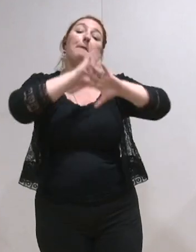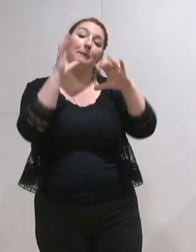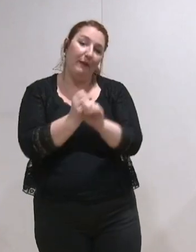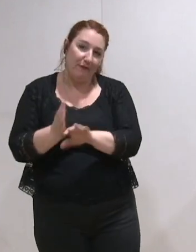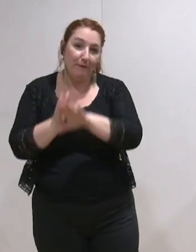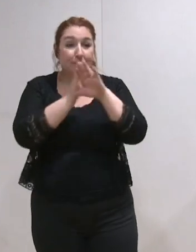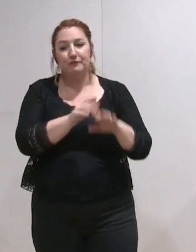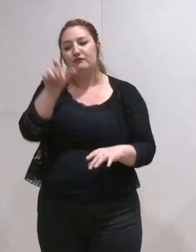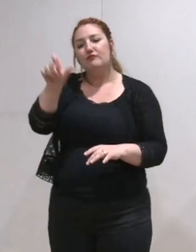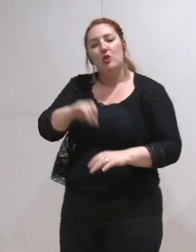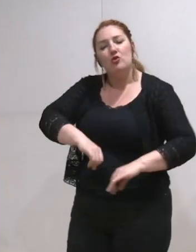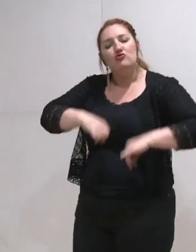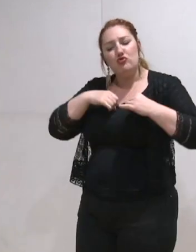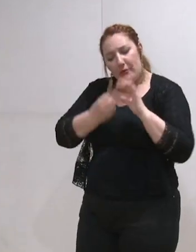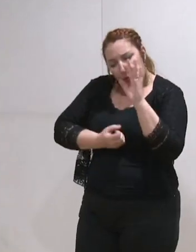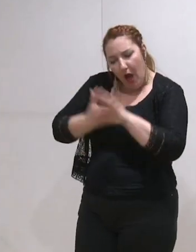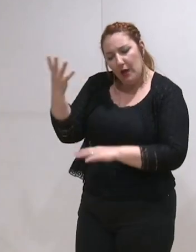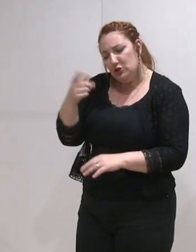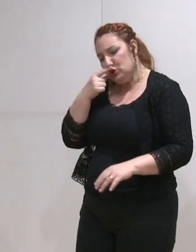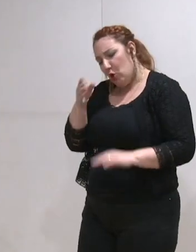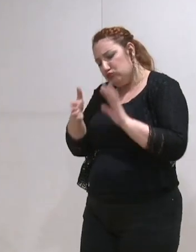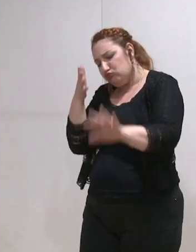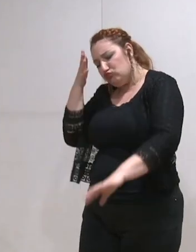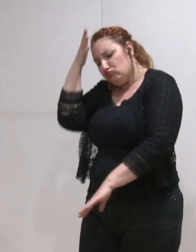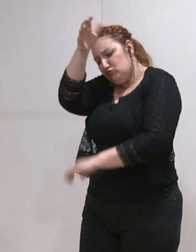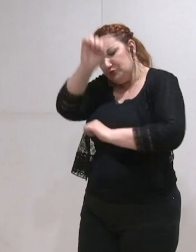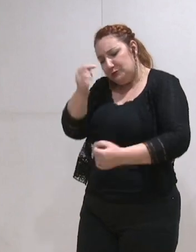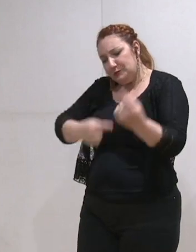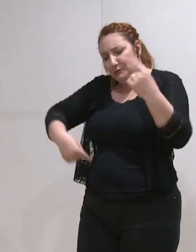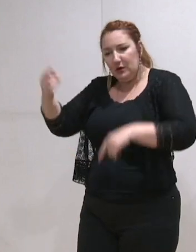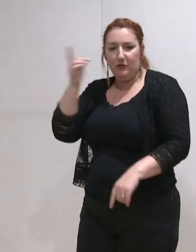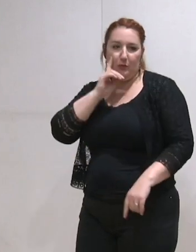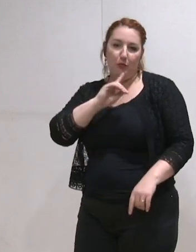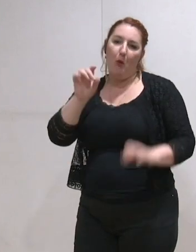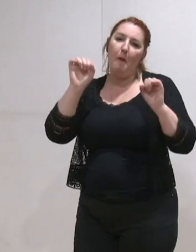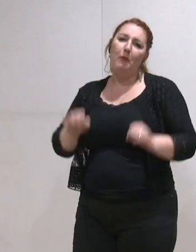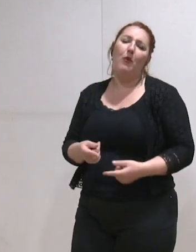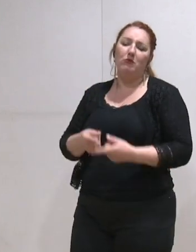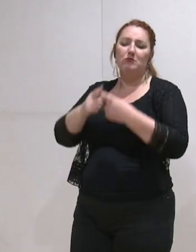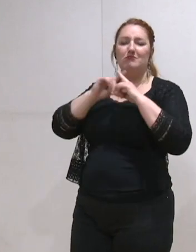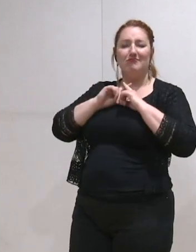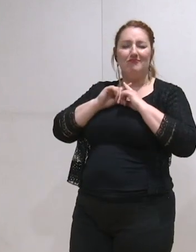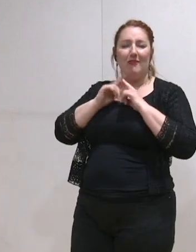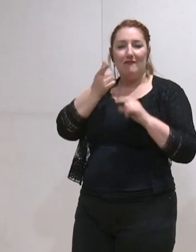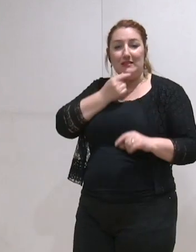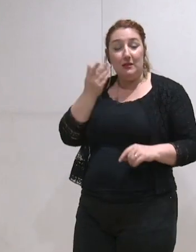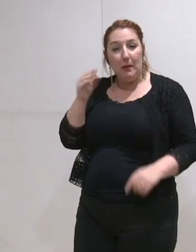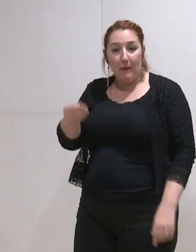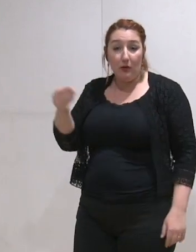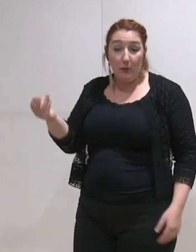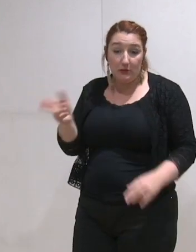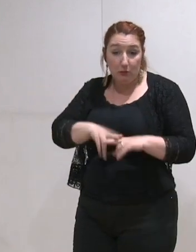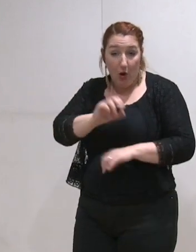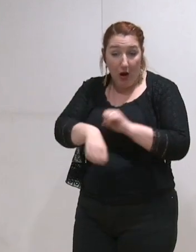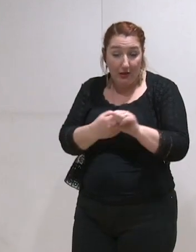un jeune artiste qui nous aurait paru prometteur on aurait peut-être pu se laisser chir mais là Mario mer il est mort en 2003 monsieur